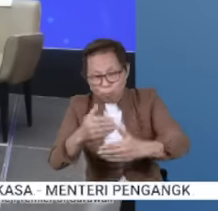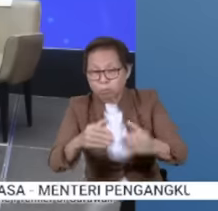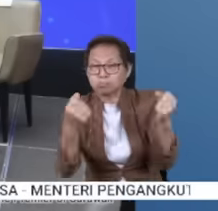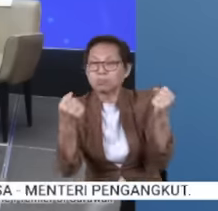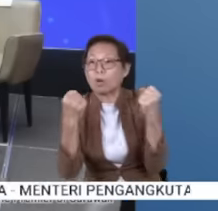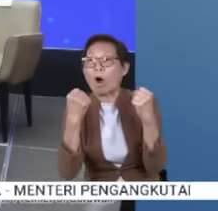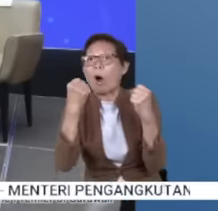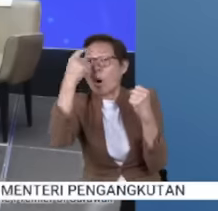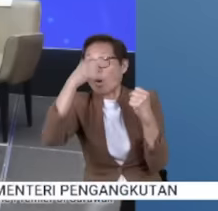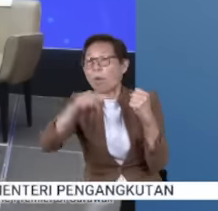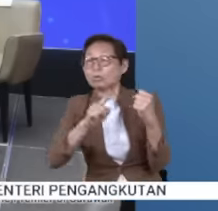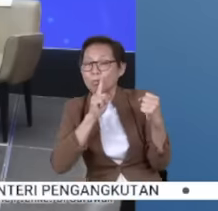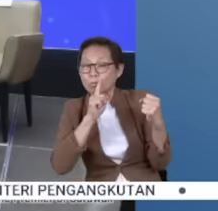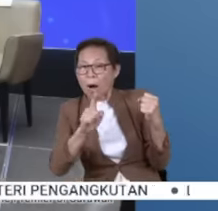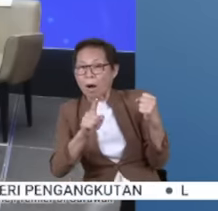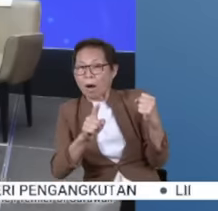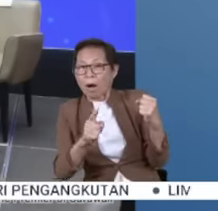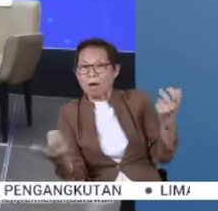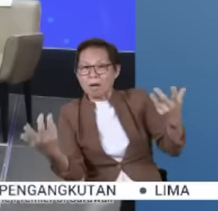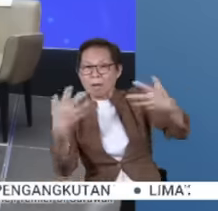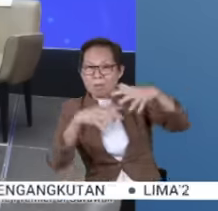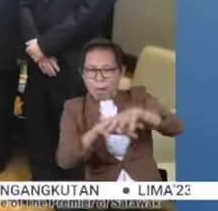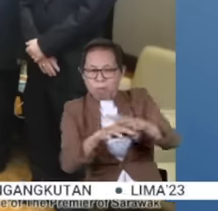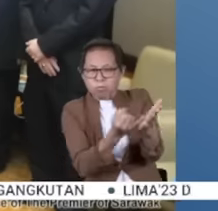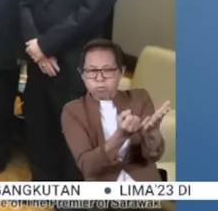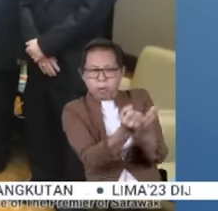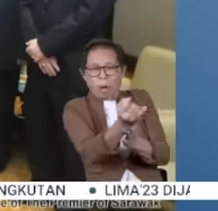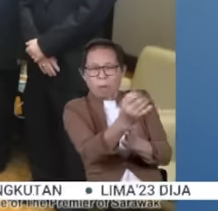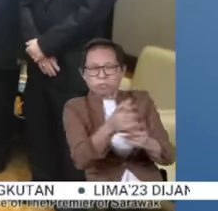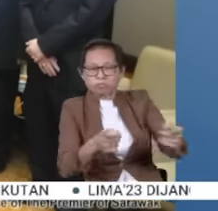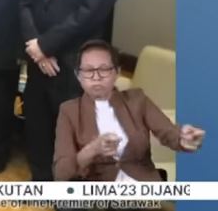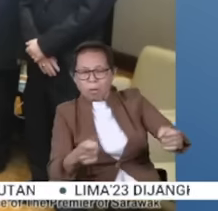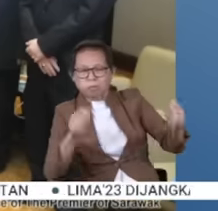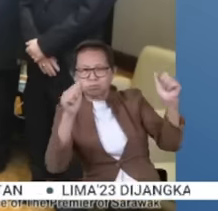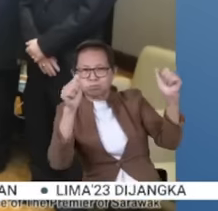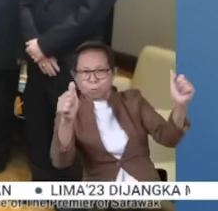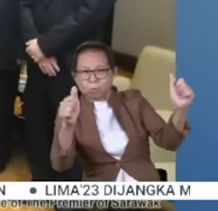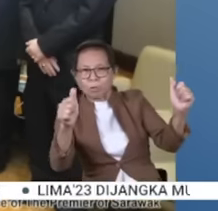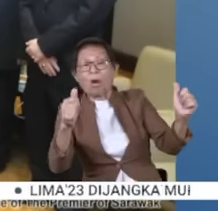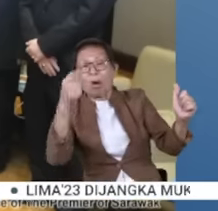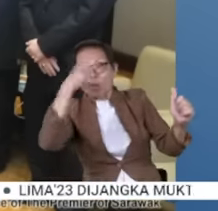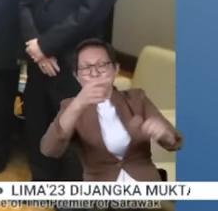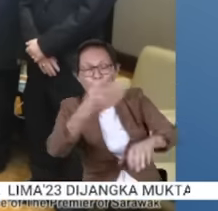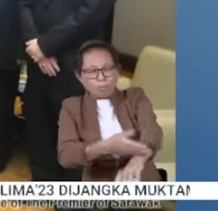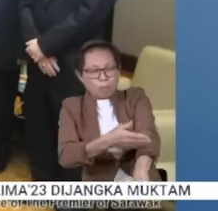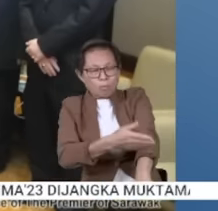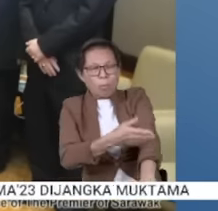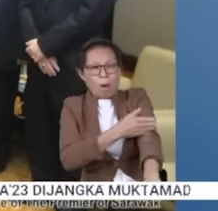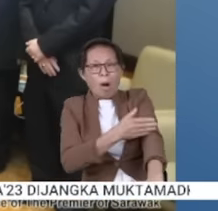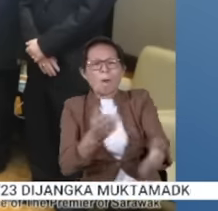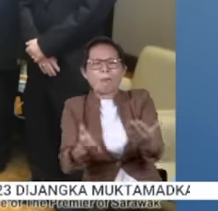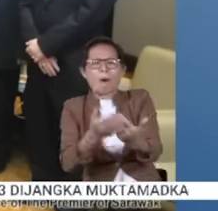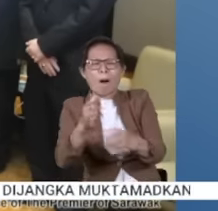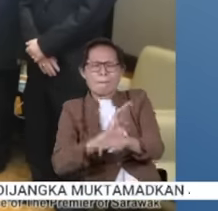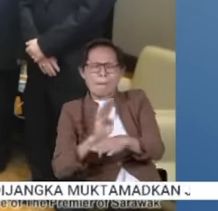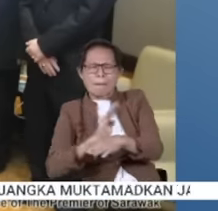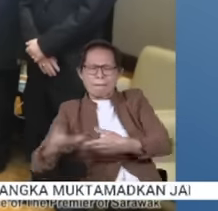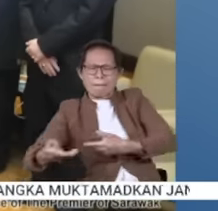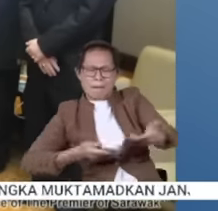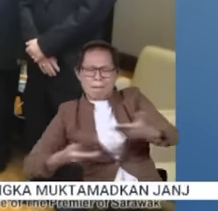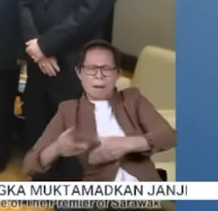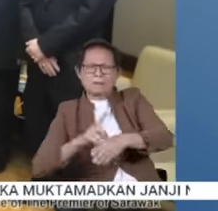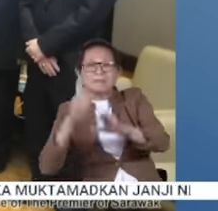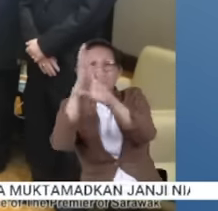Teguh untuk memastikan integrity ketelusan dan urus yang baik bagi meningkatkan kemudahan Berniaga di